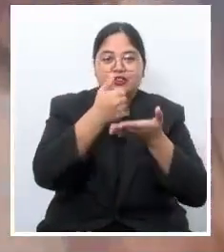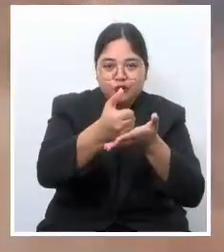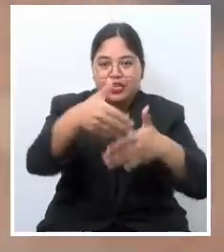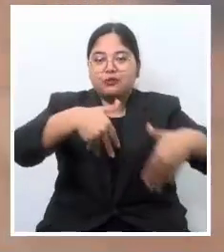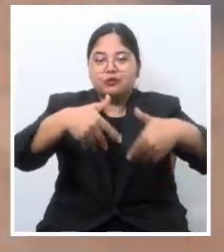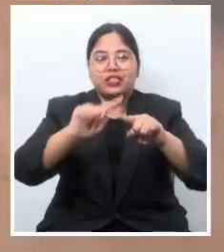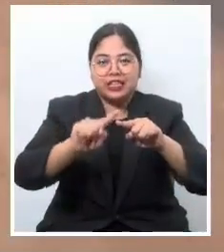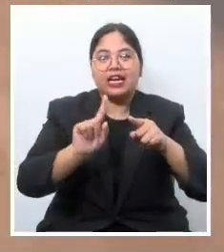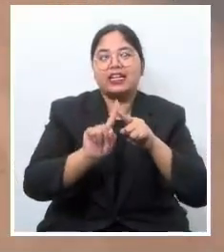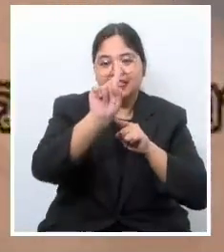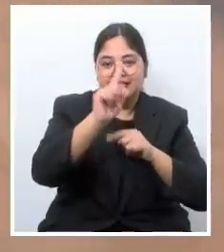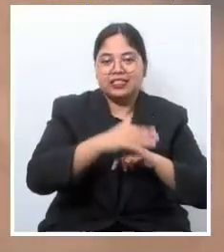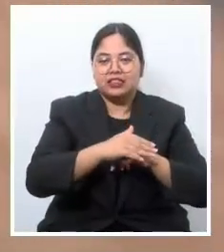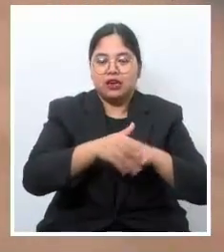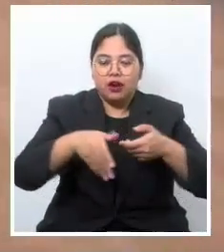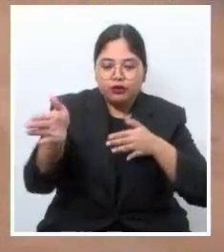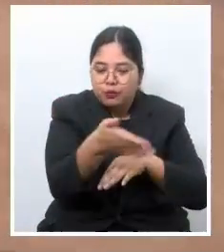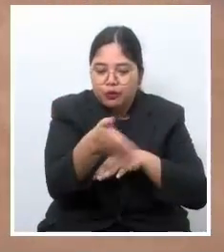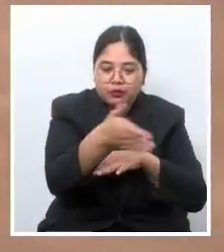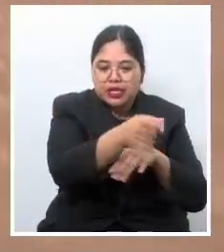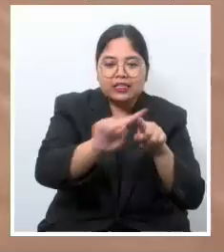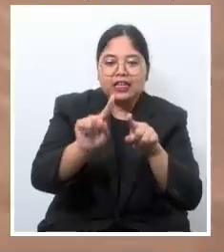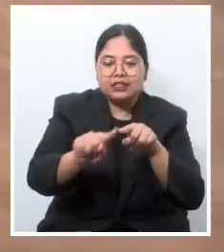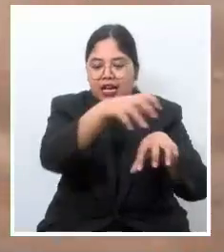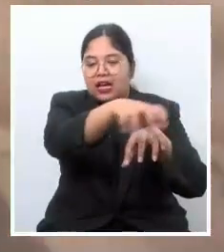1กิจกรรมทำความสะอาดเขตพื้น